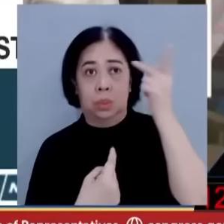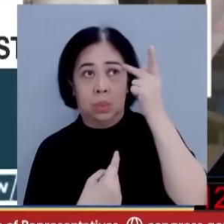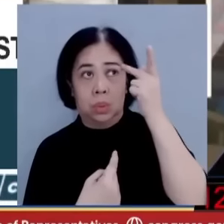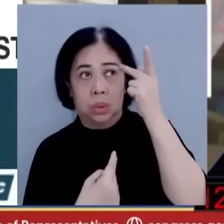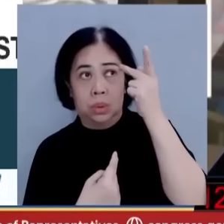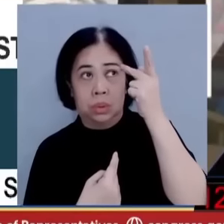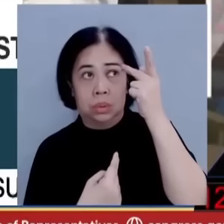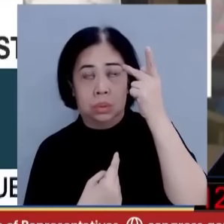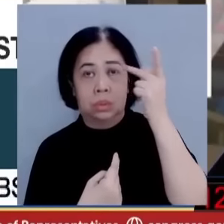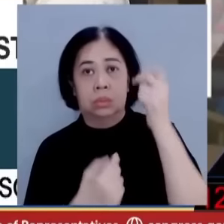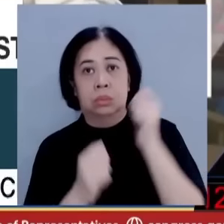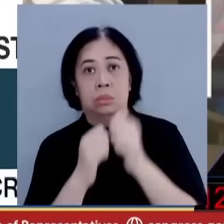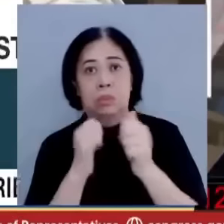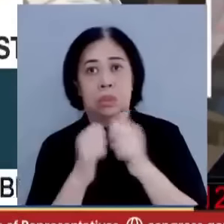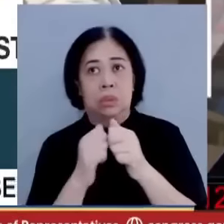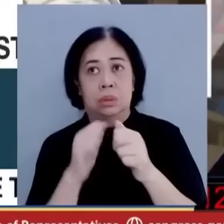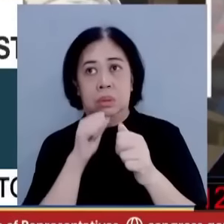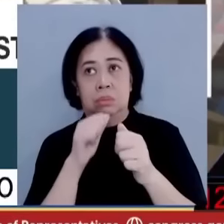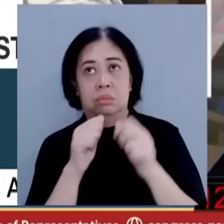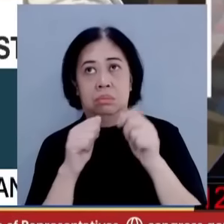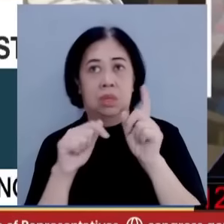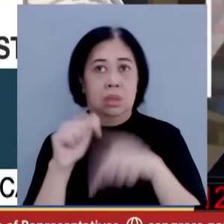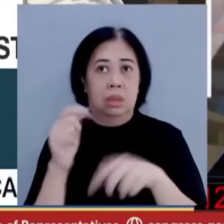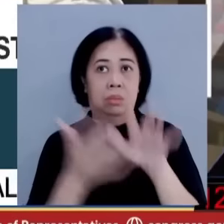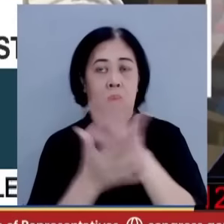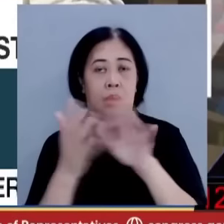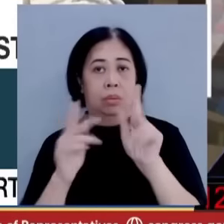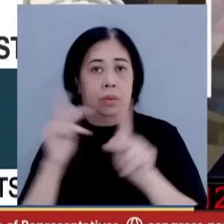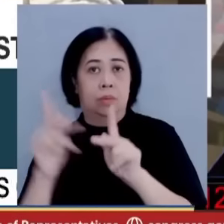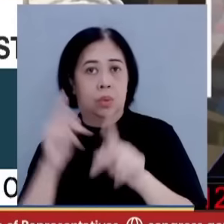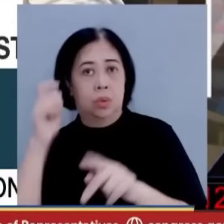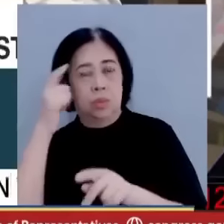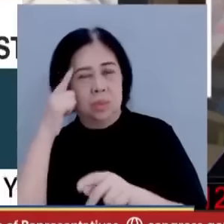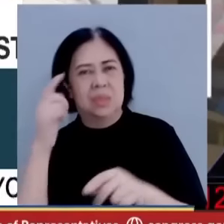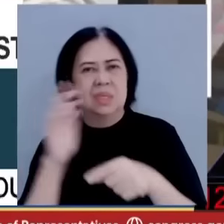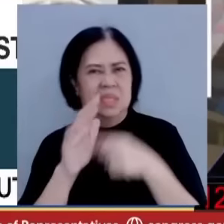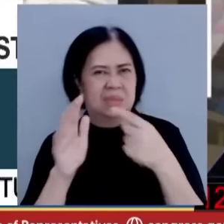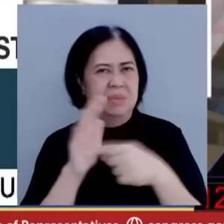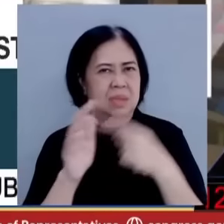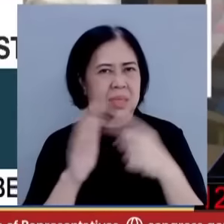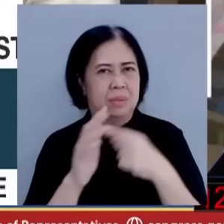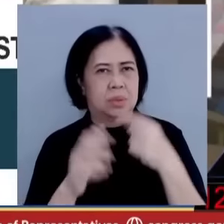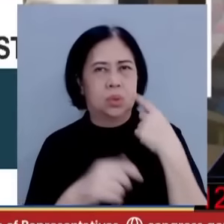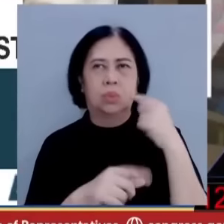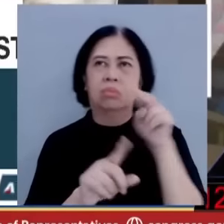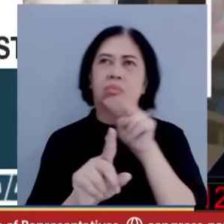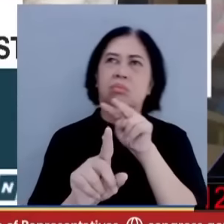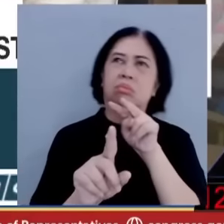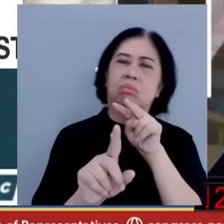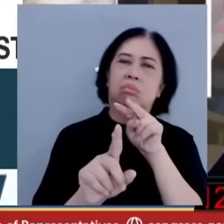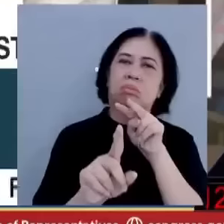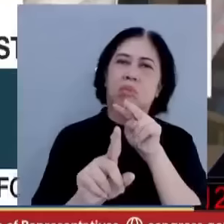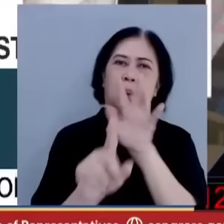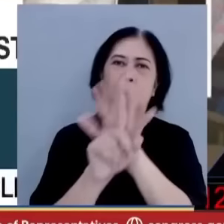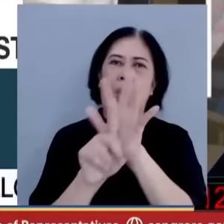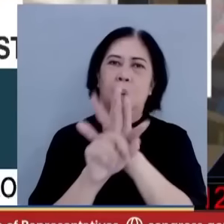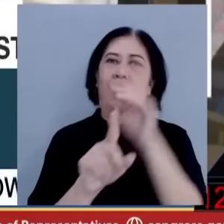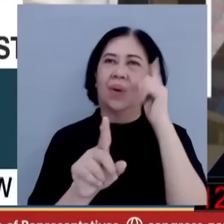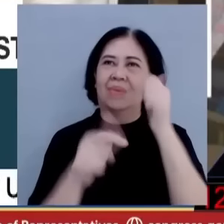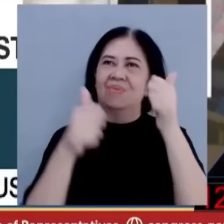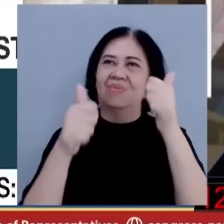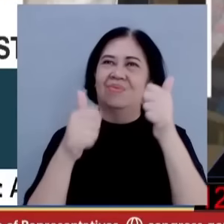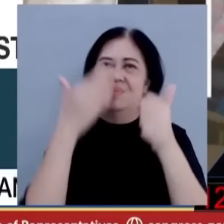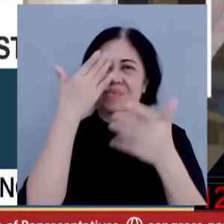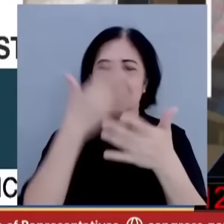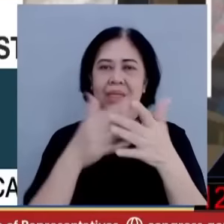mo pwedeng i-mix sa performance ng gobyerno. Kasi minsan, yung perception natin, popular, akala natin magaling, pero